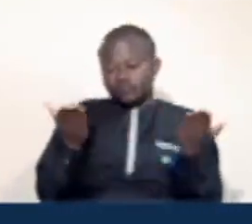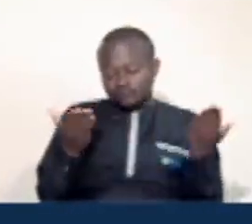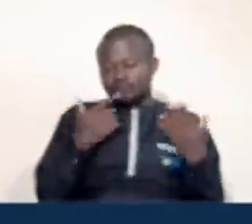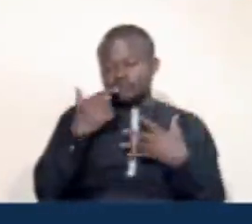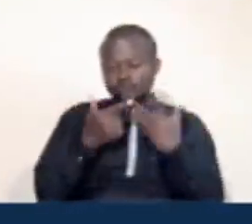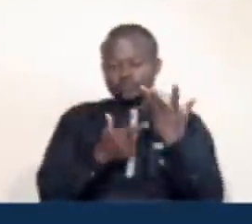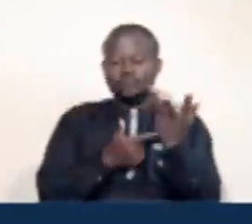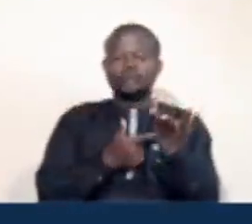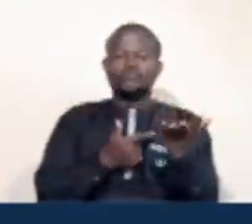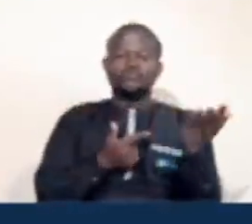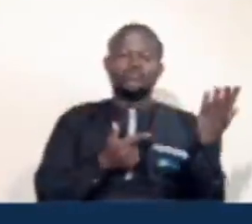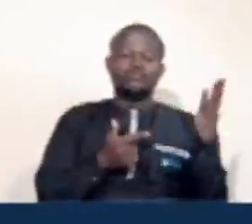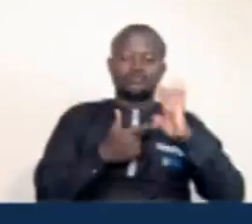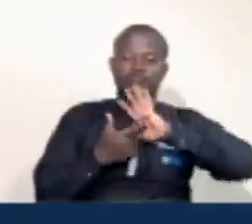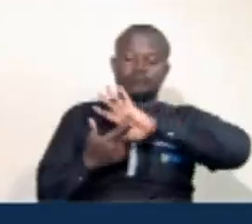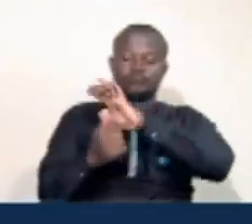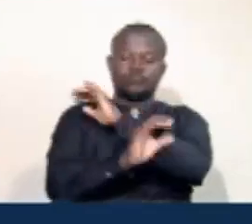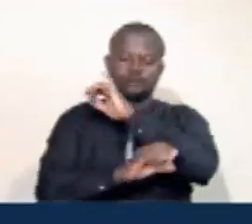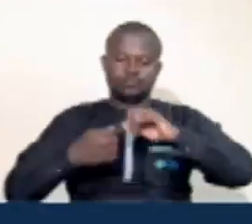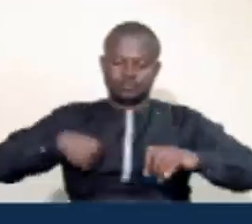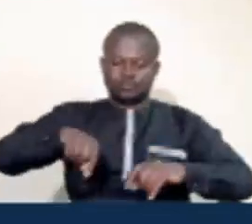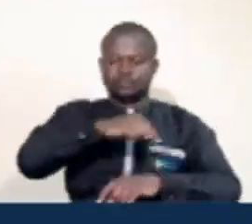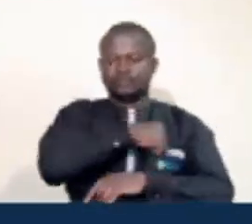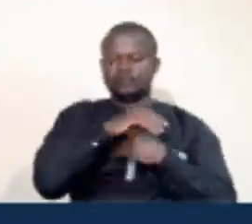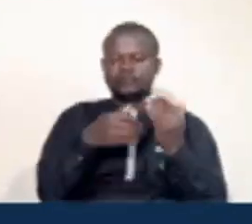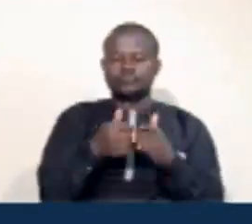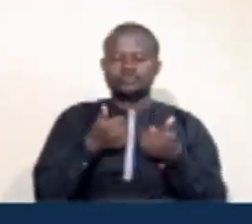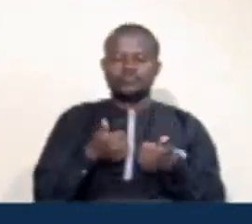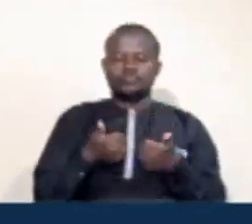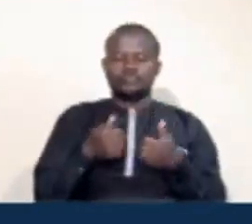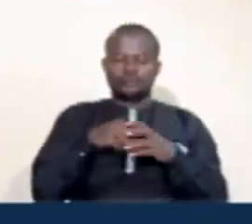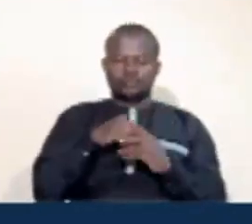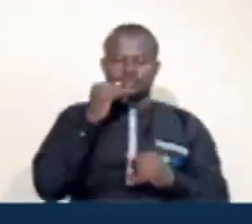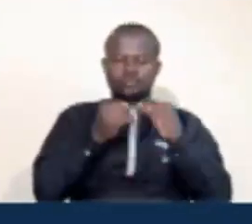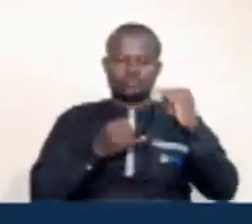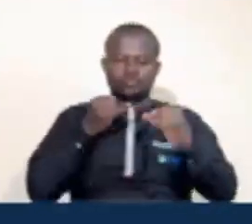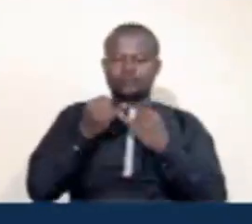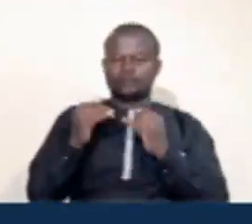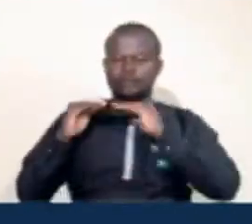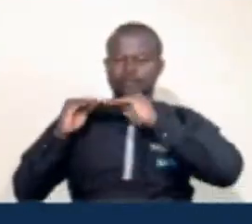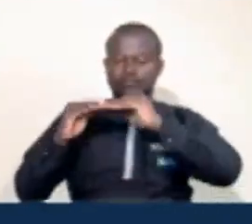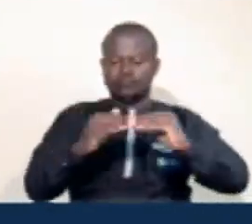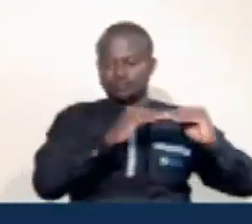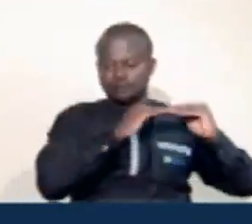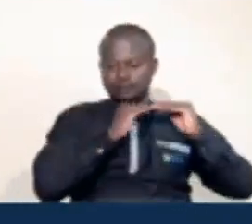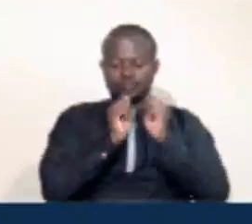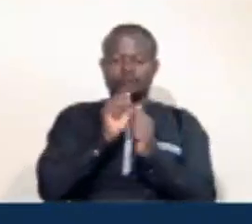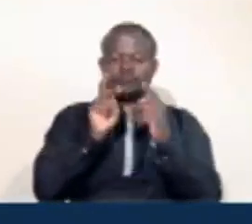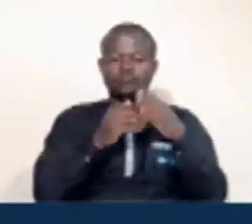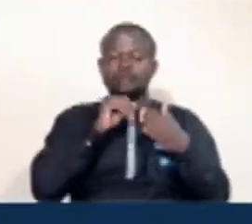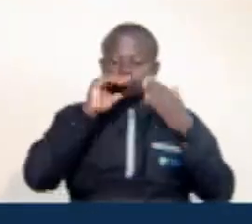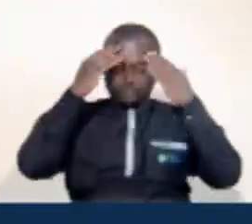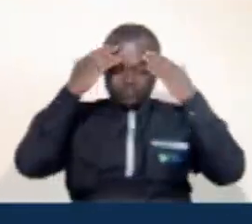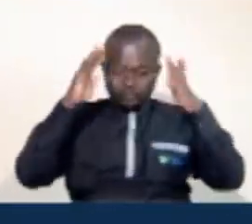ibintu bimenyekanisha igihugu cyacu mu ruhando mpuzamahanga n'abatari